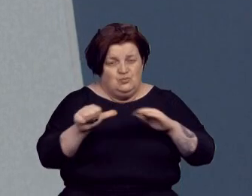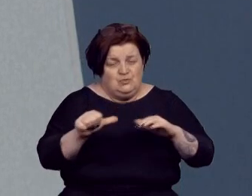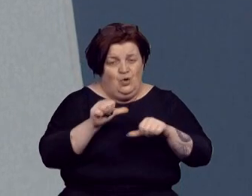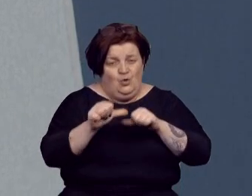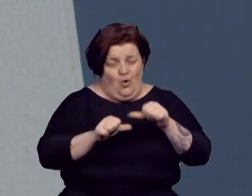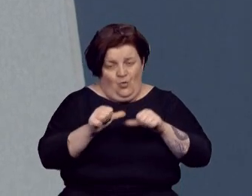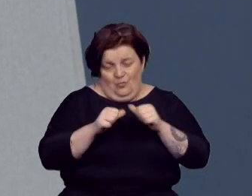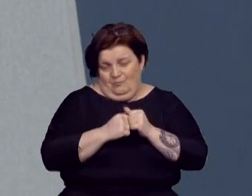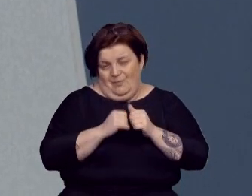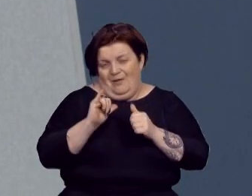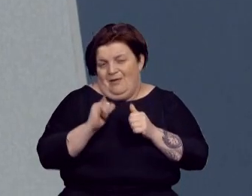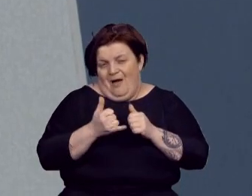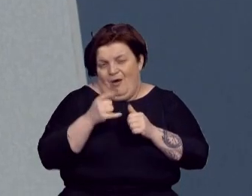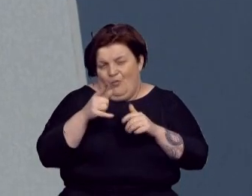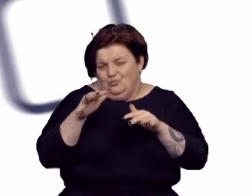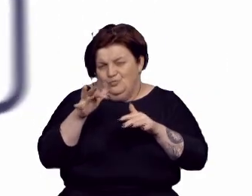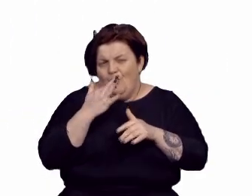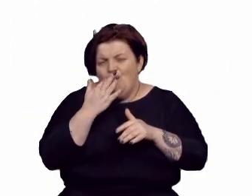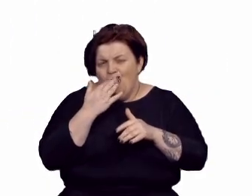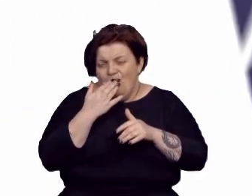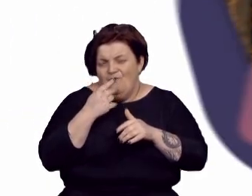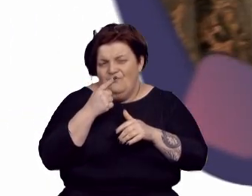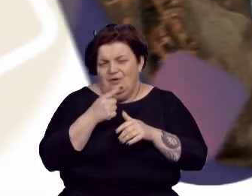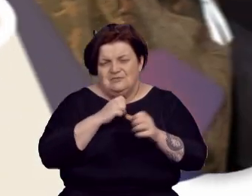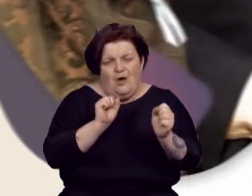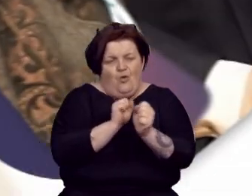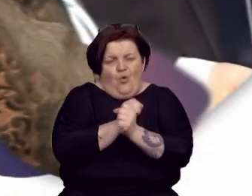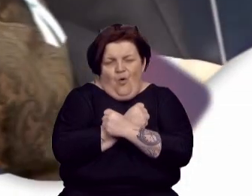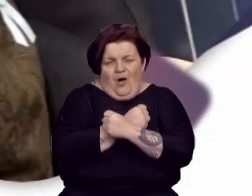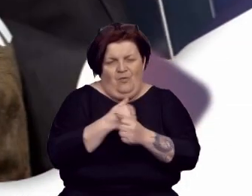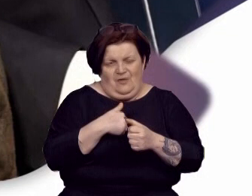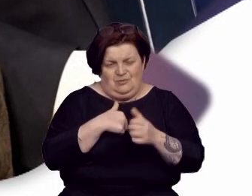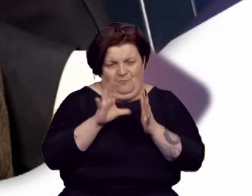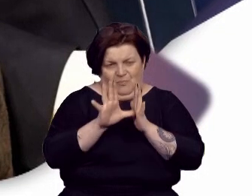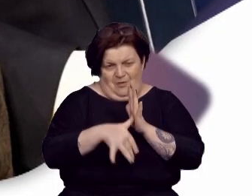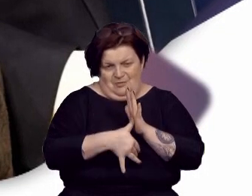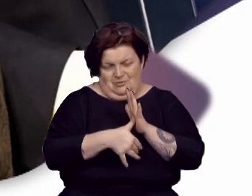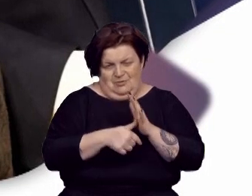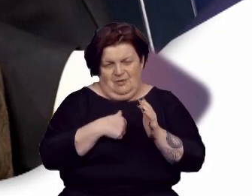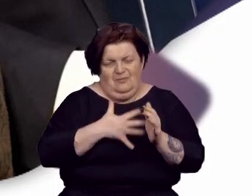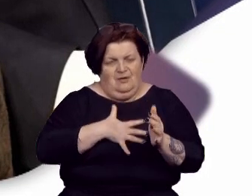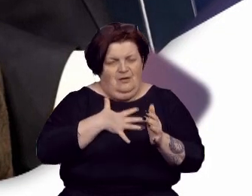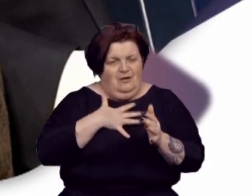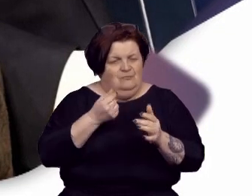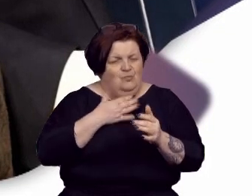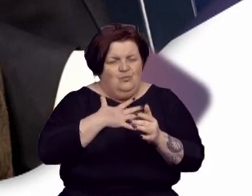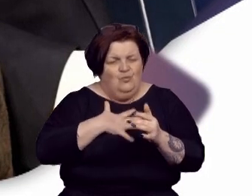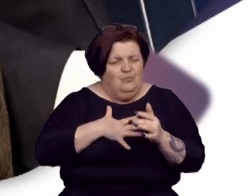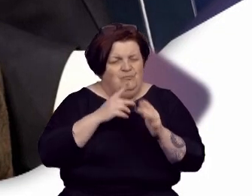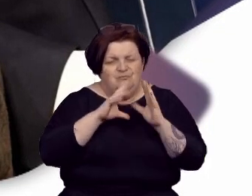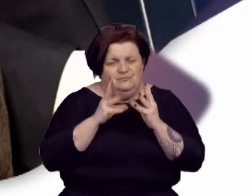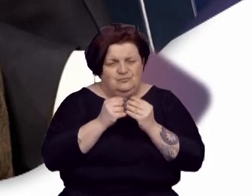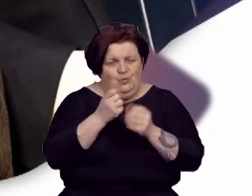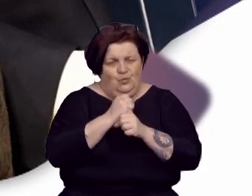1966 roku. Jak to często mówi w wywiadach, zakochała się w naszym mieście, zakochała się w Grudziądzu. I myślę, że